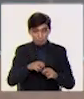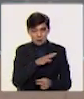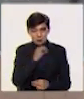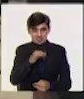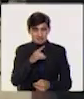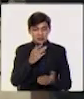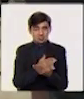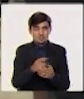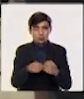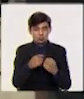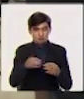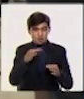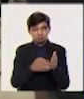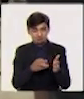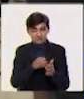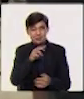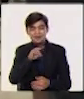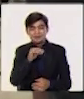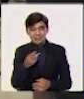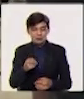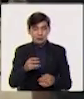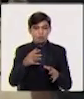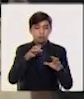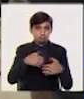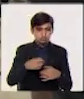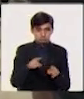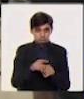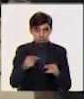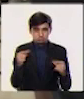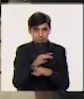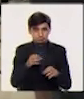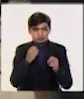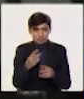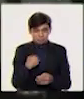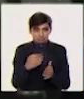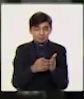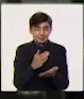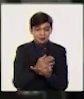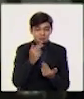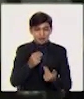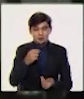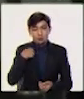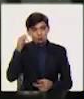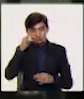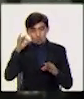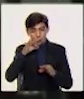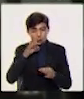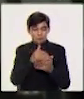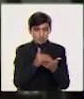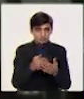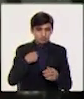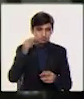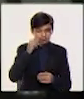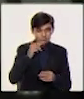Алайда ол кемшілік лицензияны айыруға негіз емес деп отыр. Оқу процес бойынша бізде ешқандай